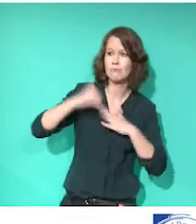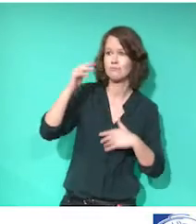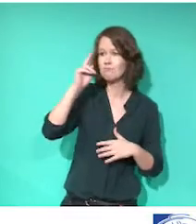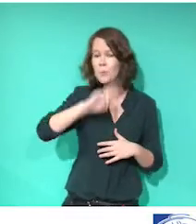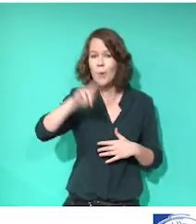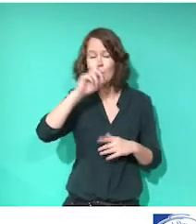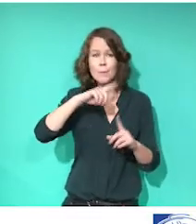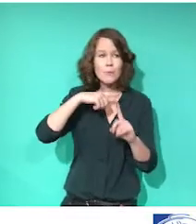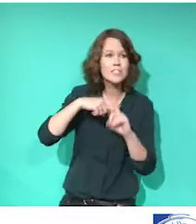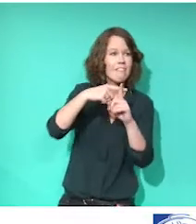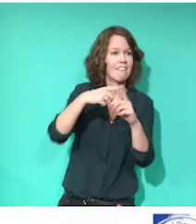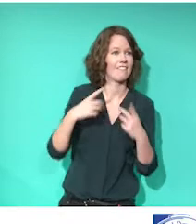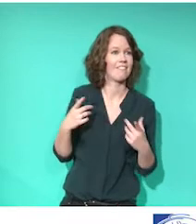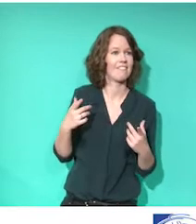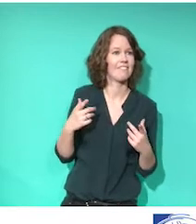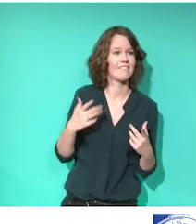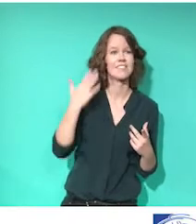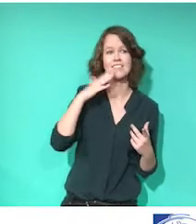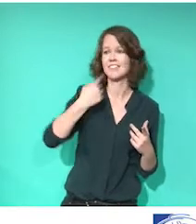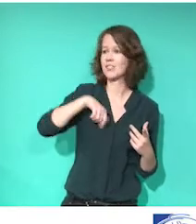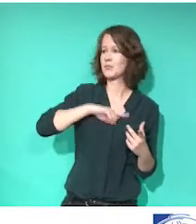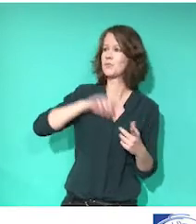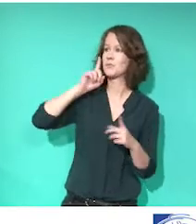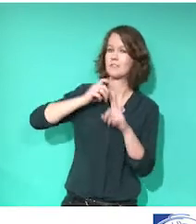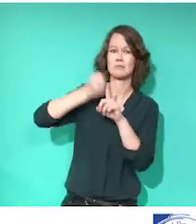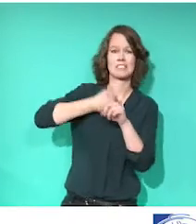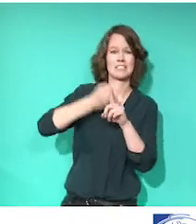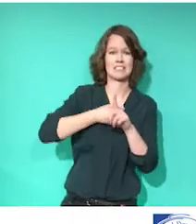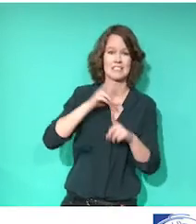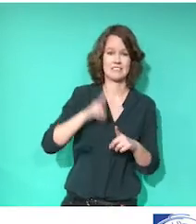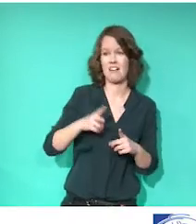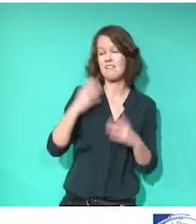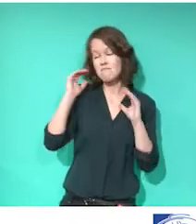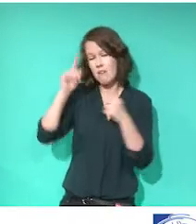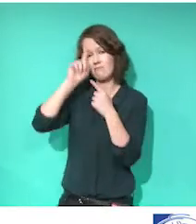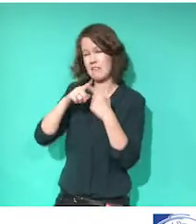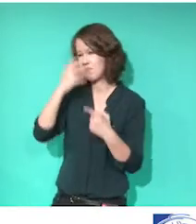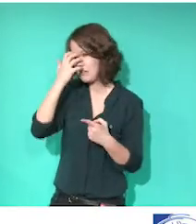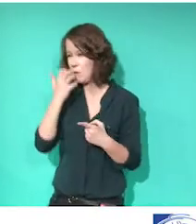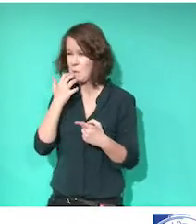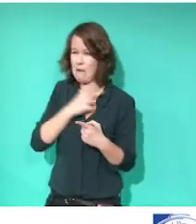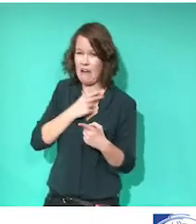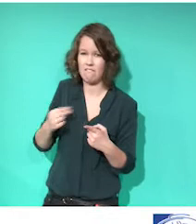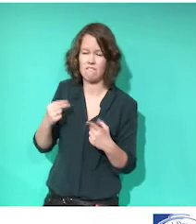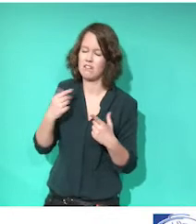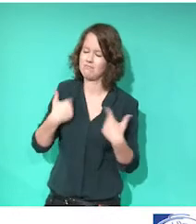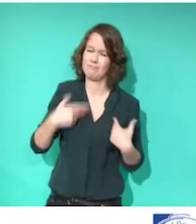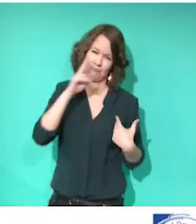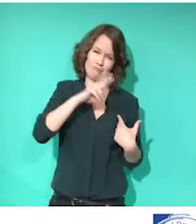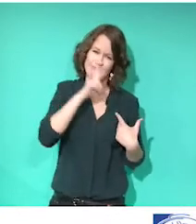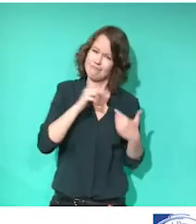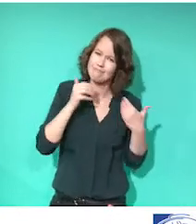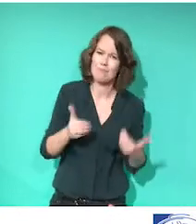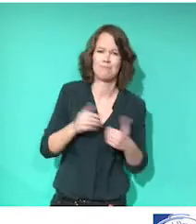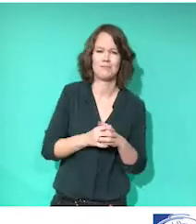d'humour. Nous avons cette capacité, nous les féministes, à traiter avec humour les sujets graves. Et cette mobilisation, elle